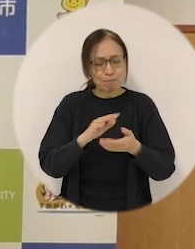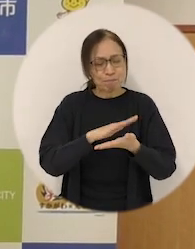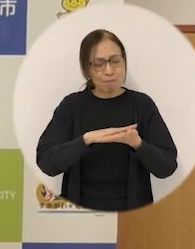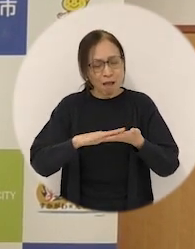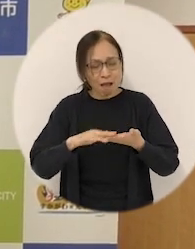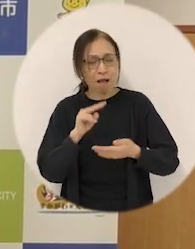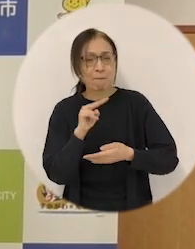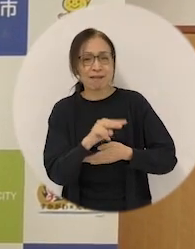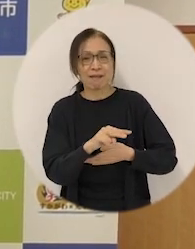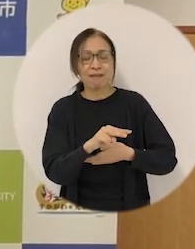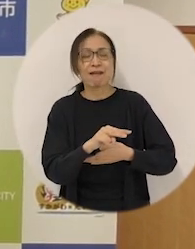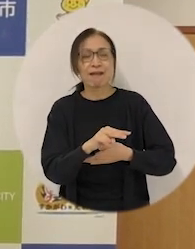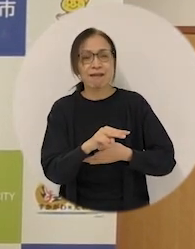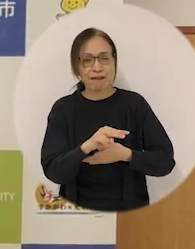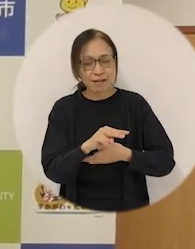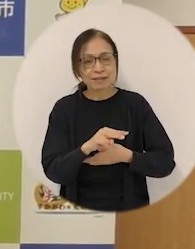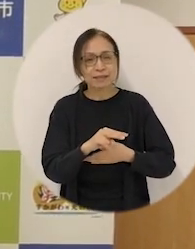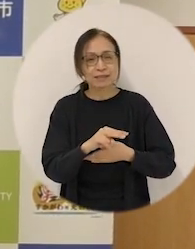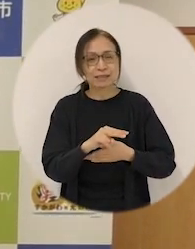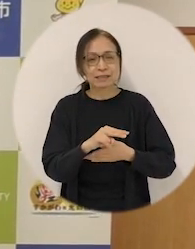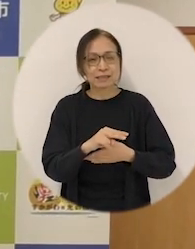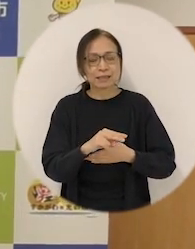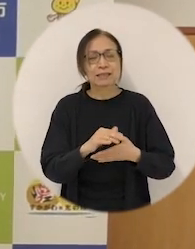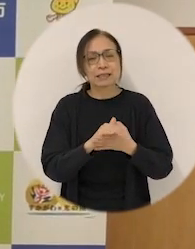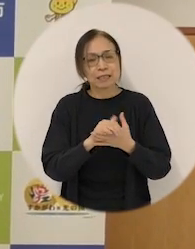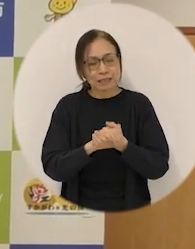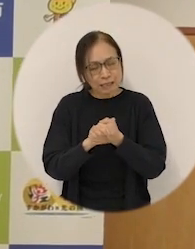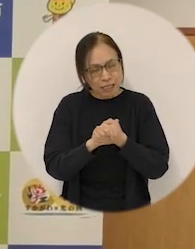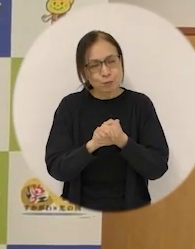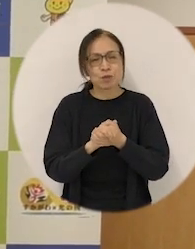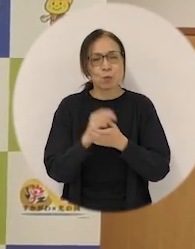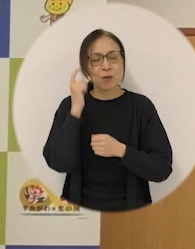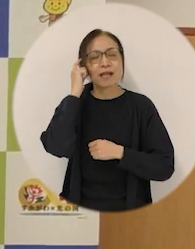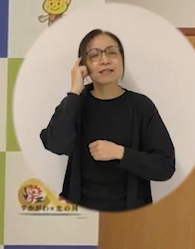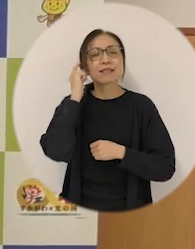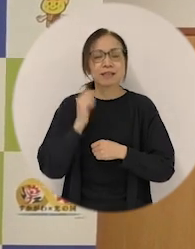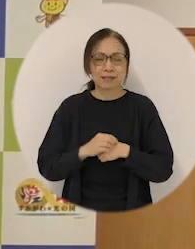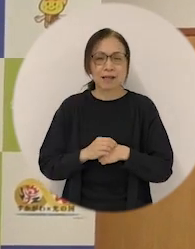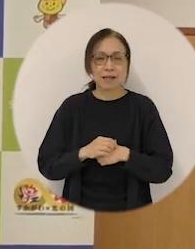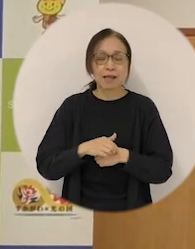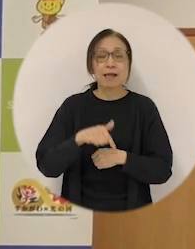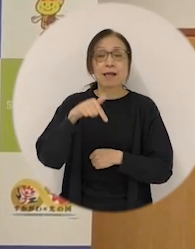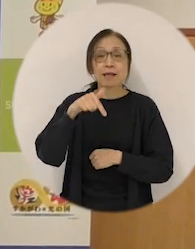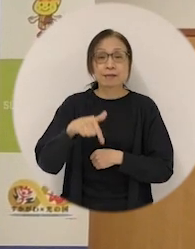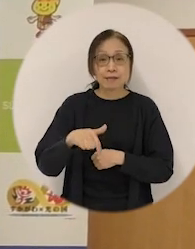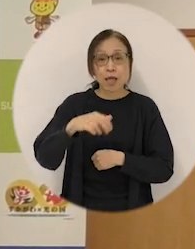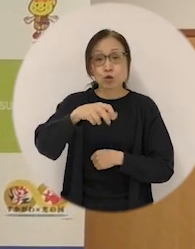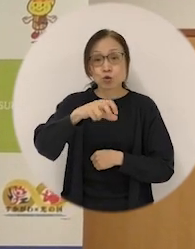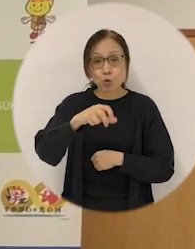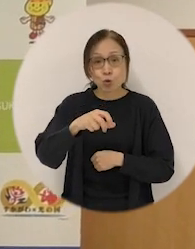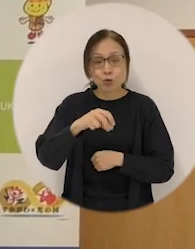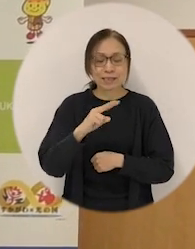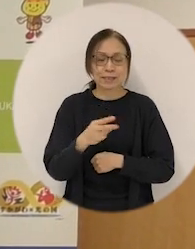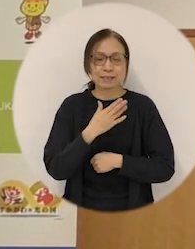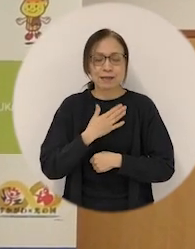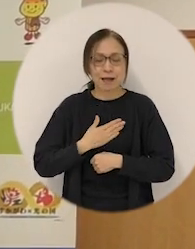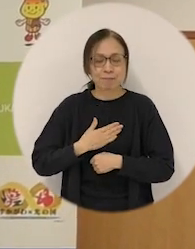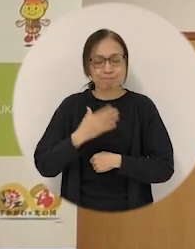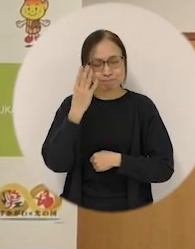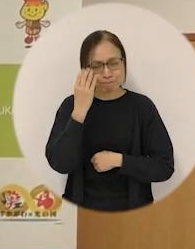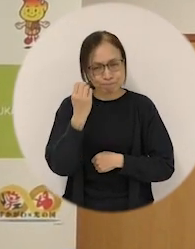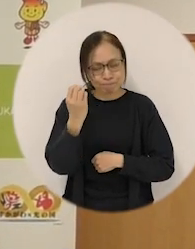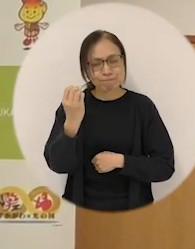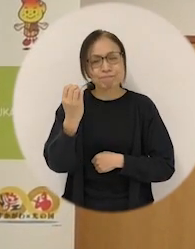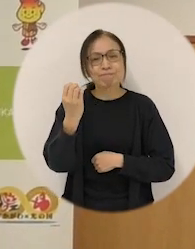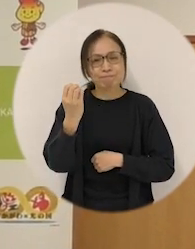座間市に親しみを感じるとともに下水道に対する理解や関心を深めていただけるき